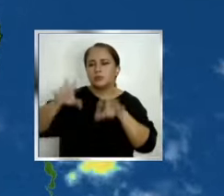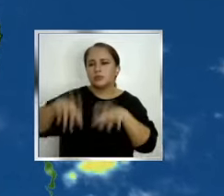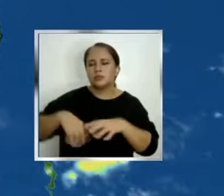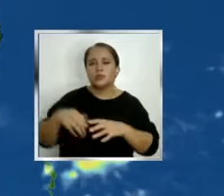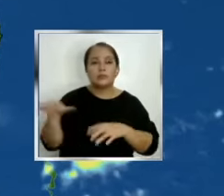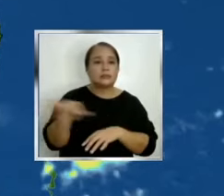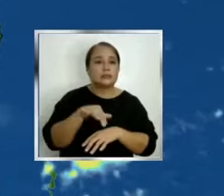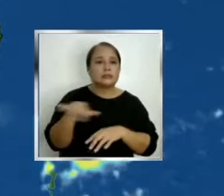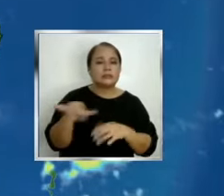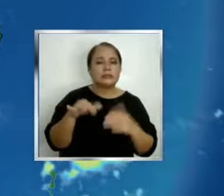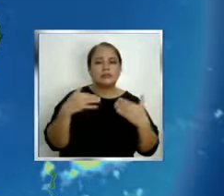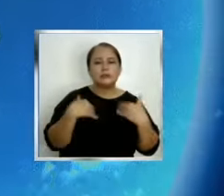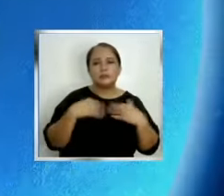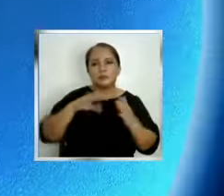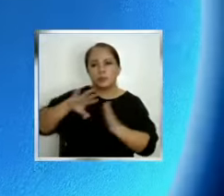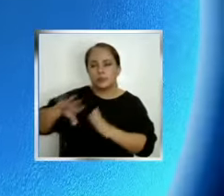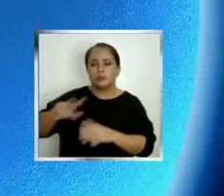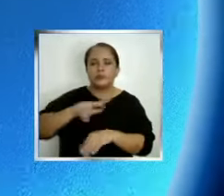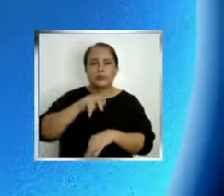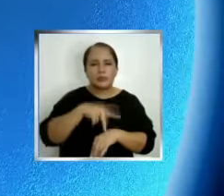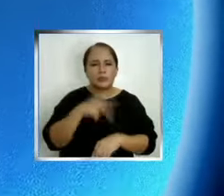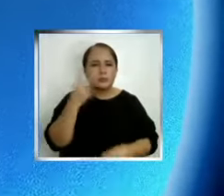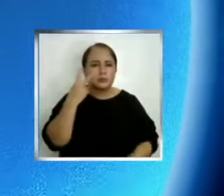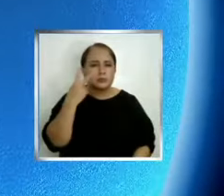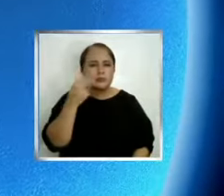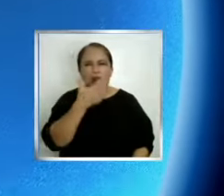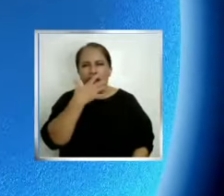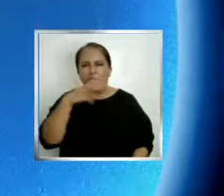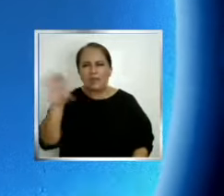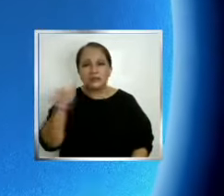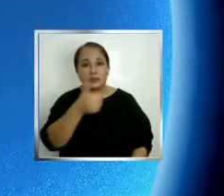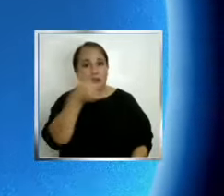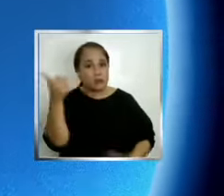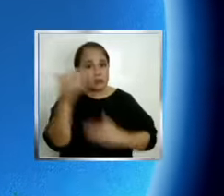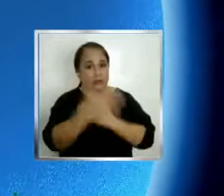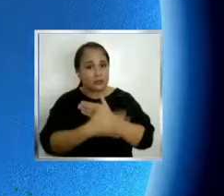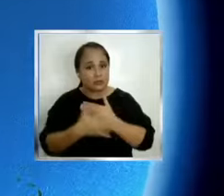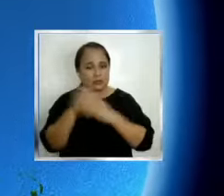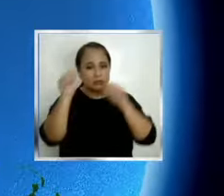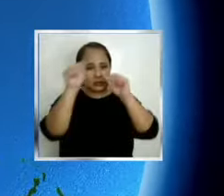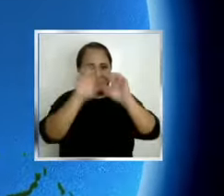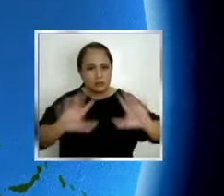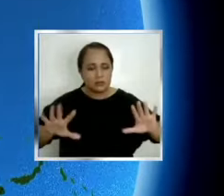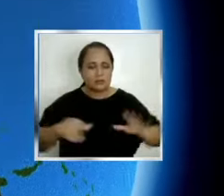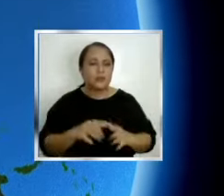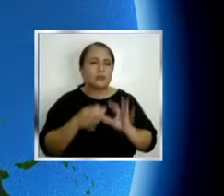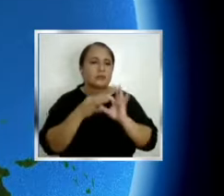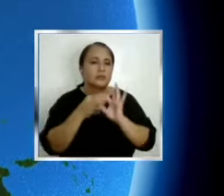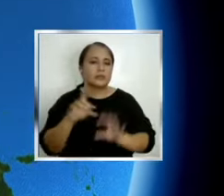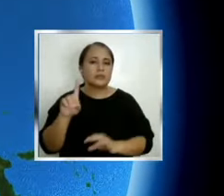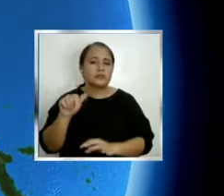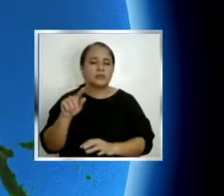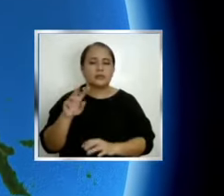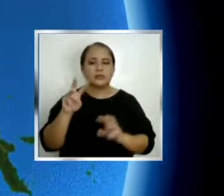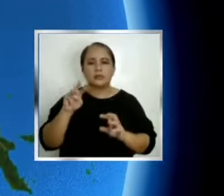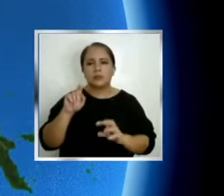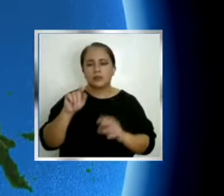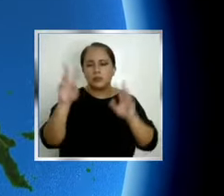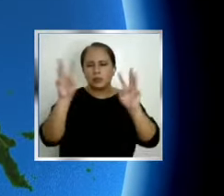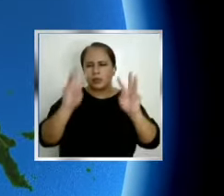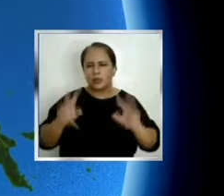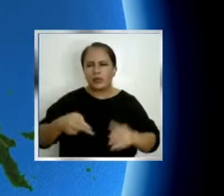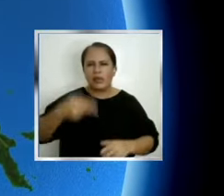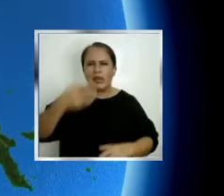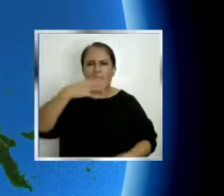sa Pilipinas, silipin din natin ang heat index sa iba pang bansa sa Asia. Base sa datos ng Metro Weather, may kataasan din ang damang init sa